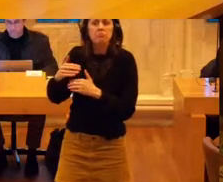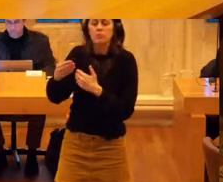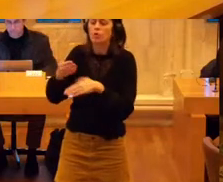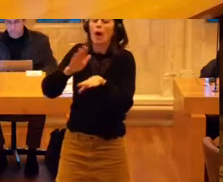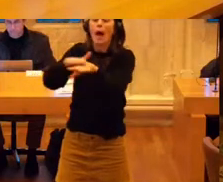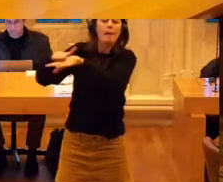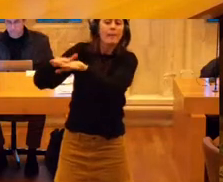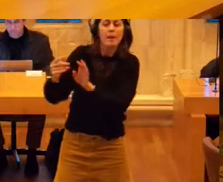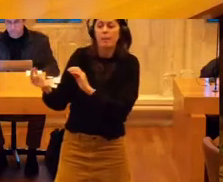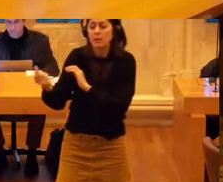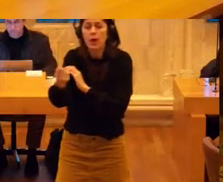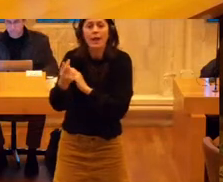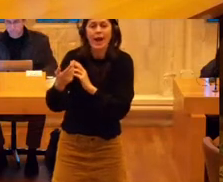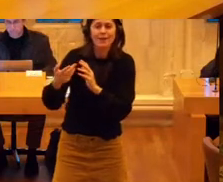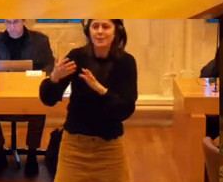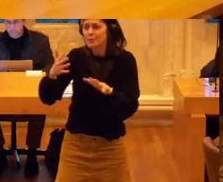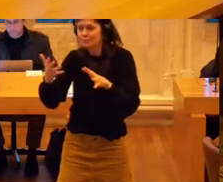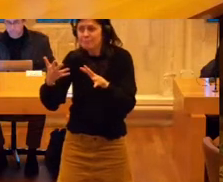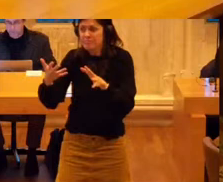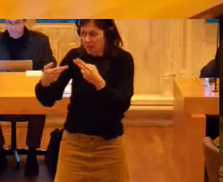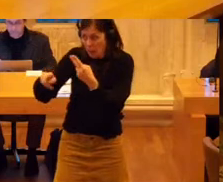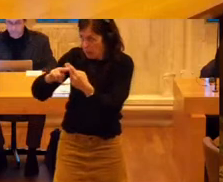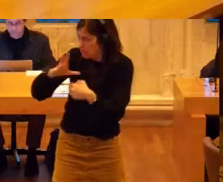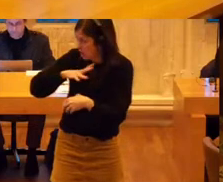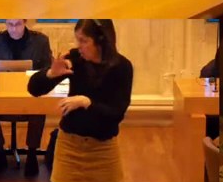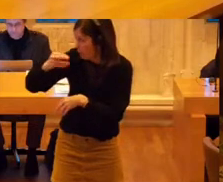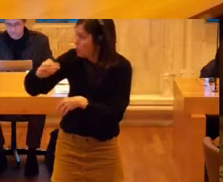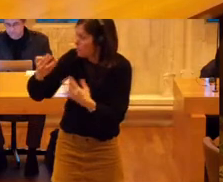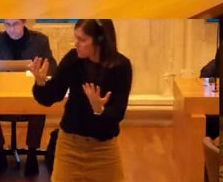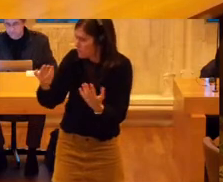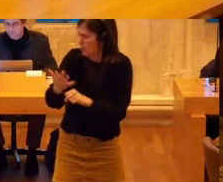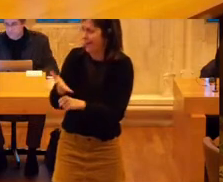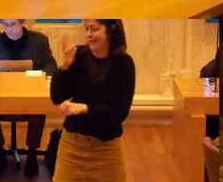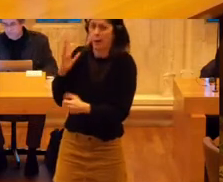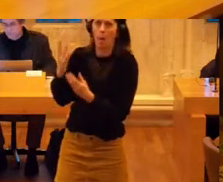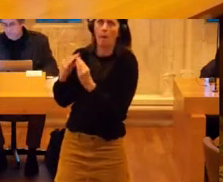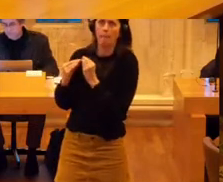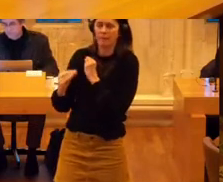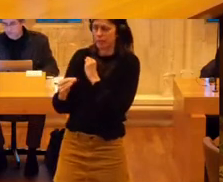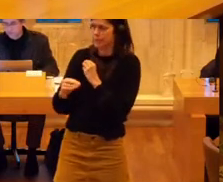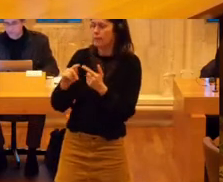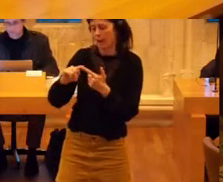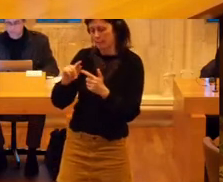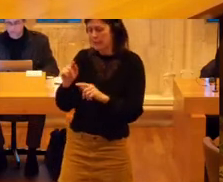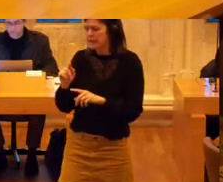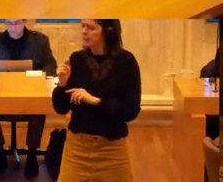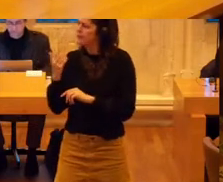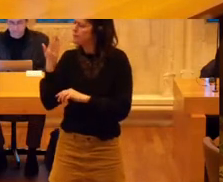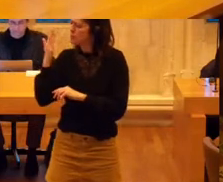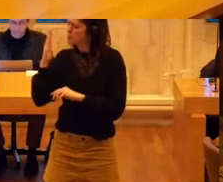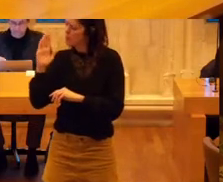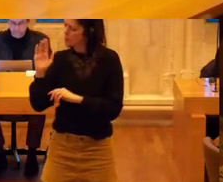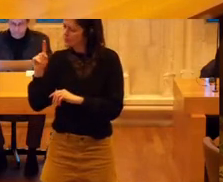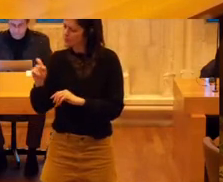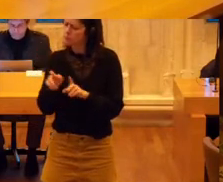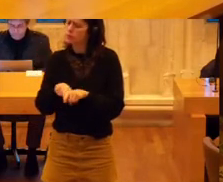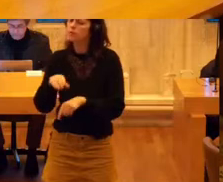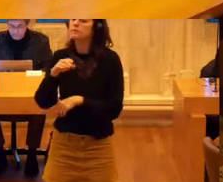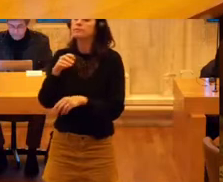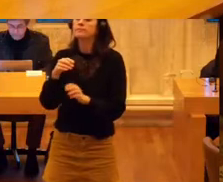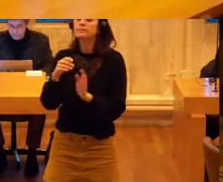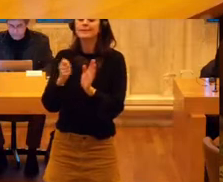appel à partenariat. Et puis troisièmement, et de façon plus fondamentale, je souhaite que lorsque le